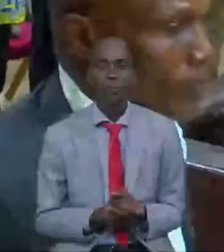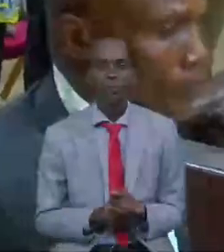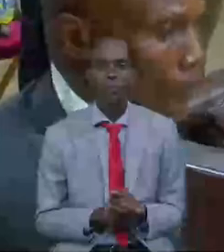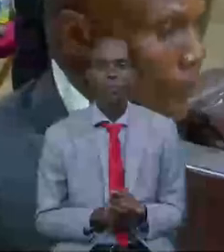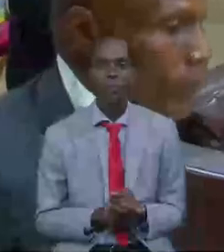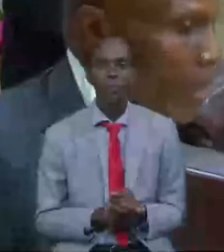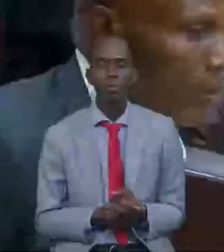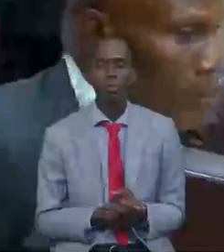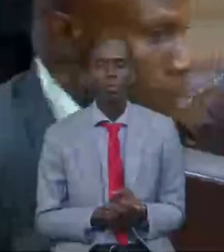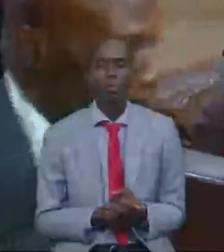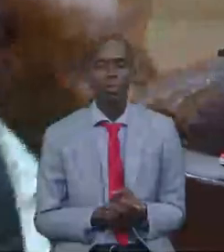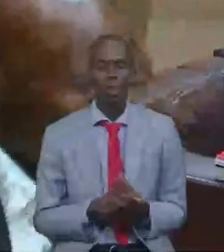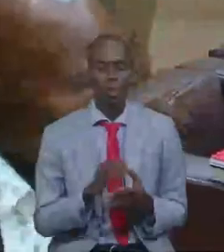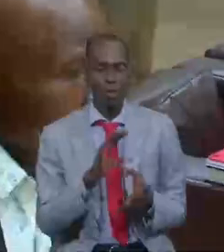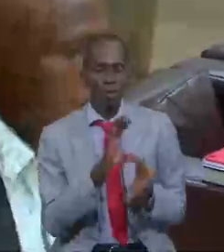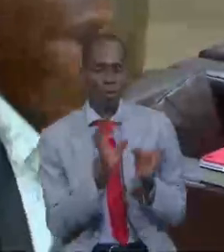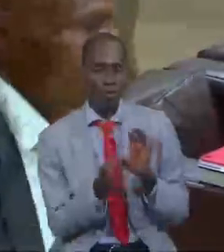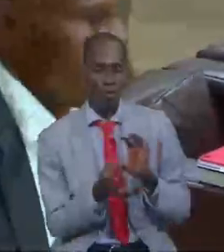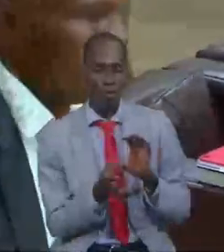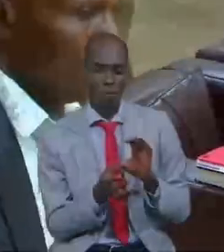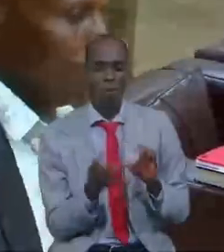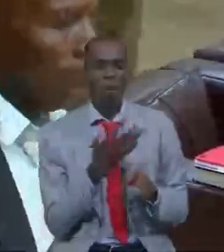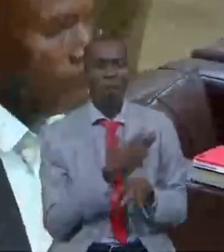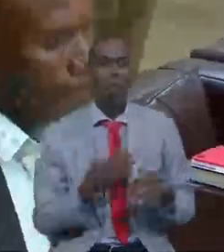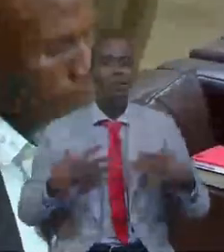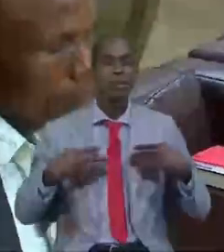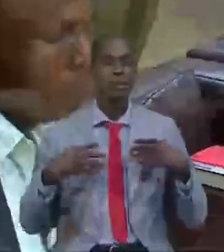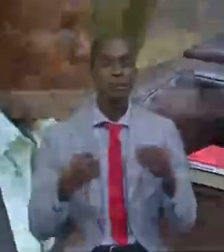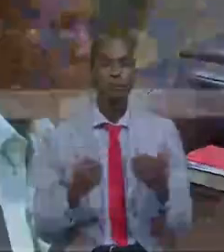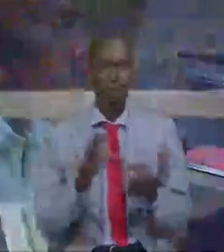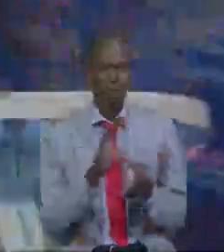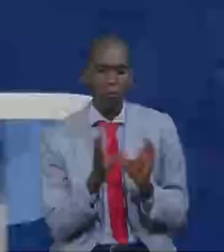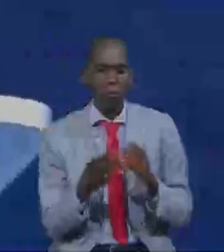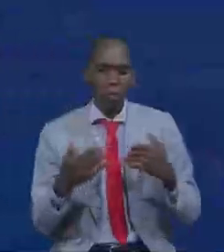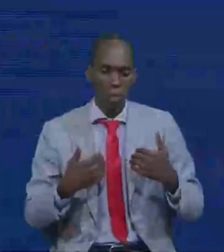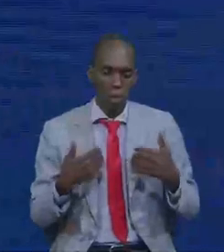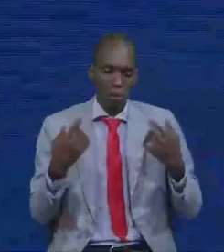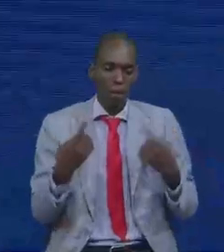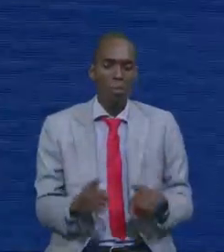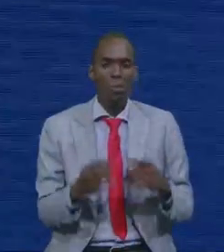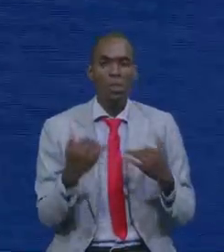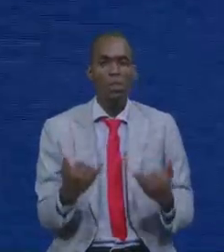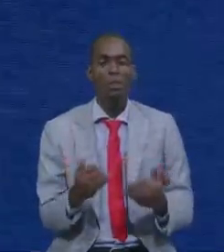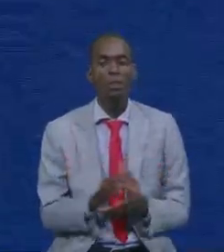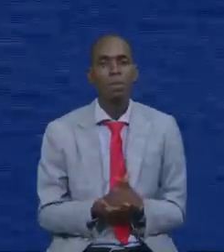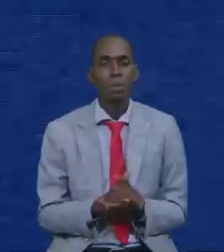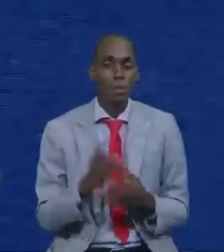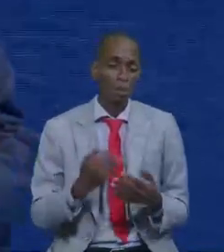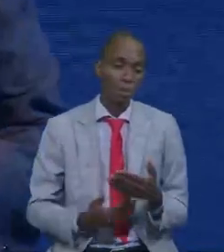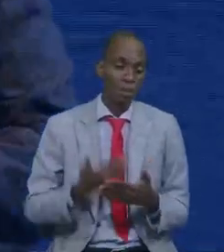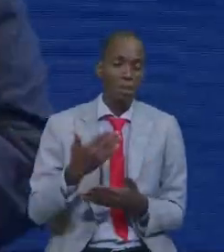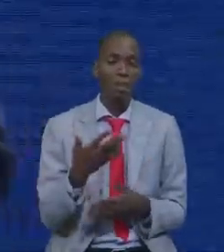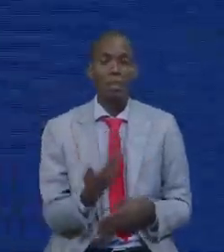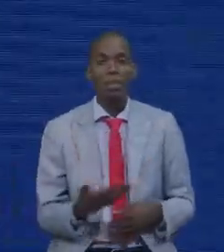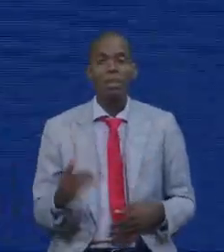La conversion et la cure. La conversion a déjà eu lieu. La chose suivante, c'est ta